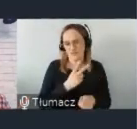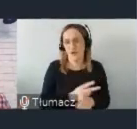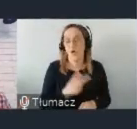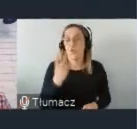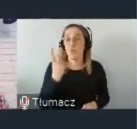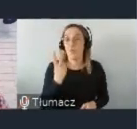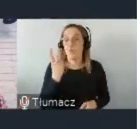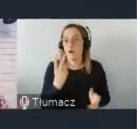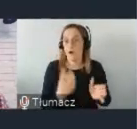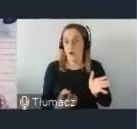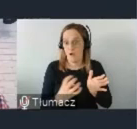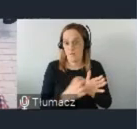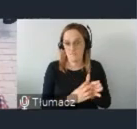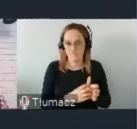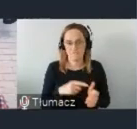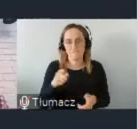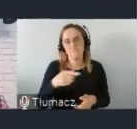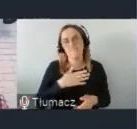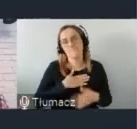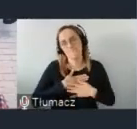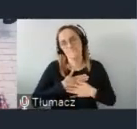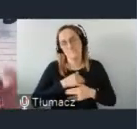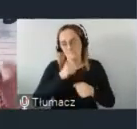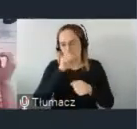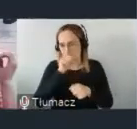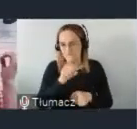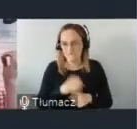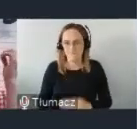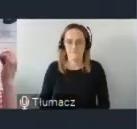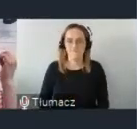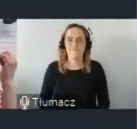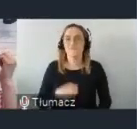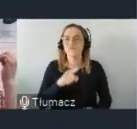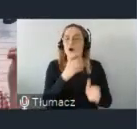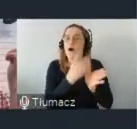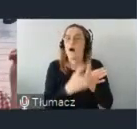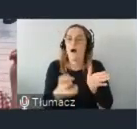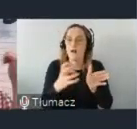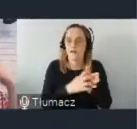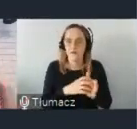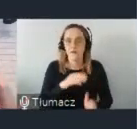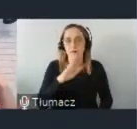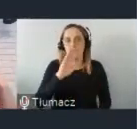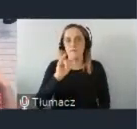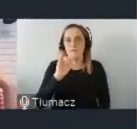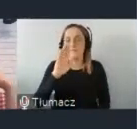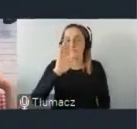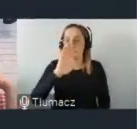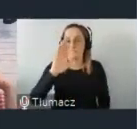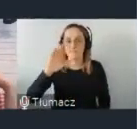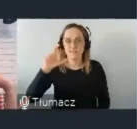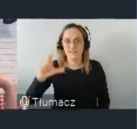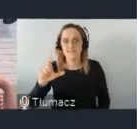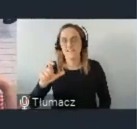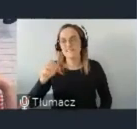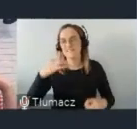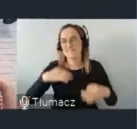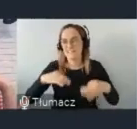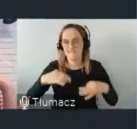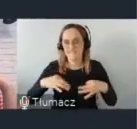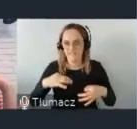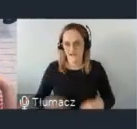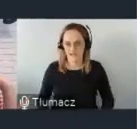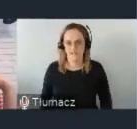Druga aplikacja, uwielbiam ją, to jest aplikacja BBC, Cywilizacja. I chciałbym tutaj